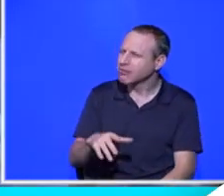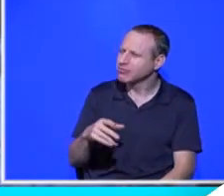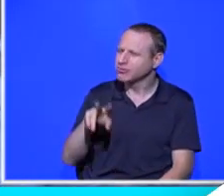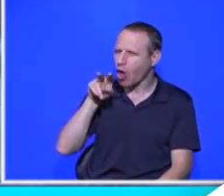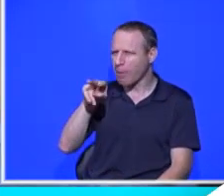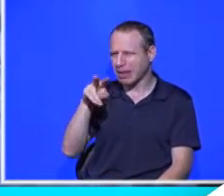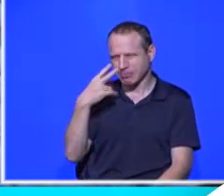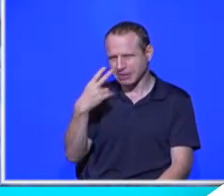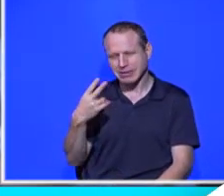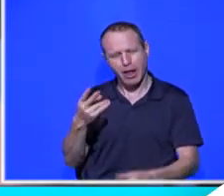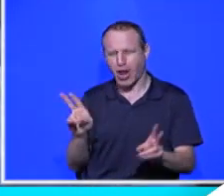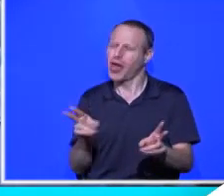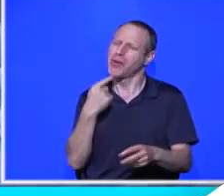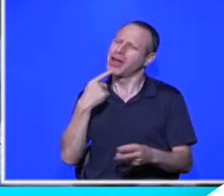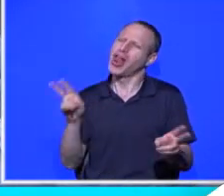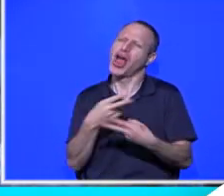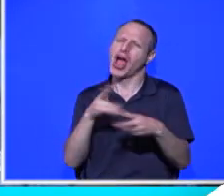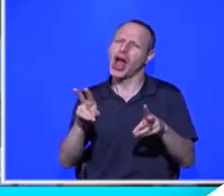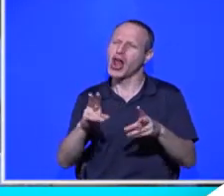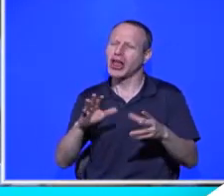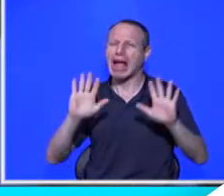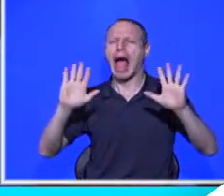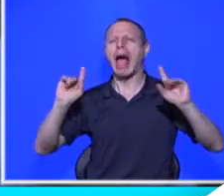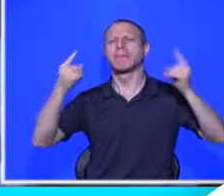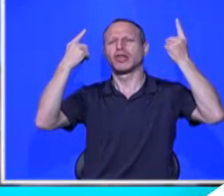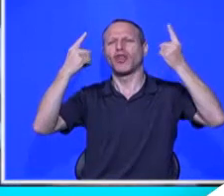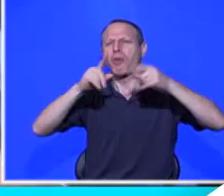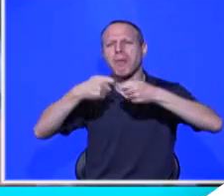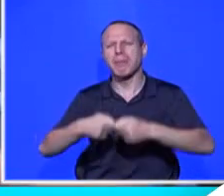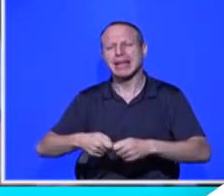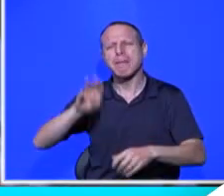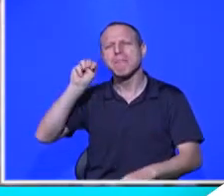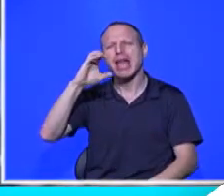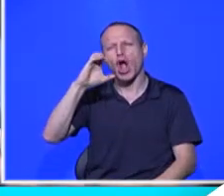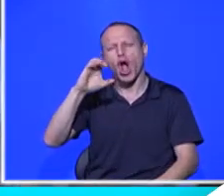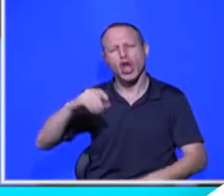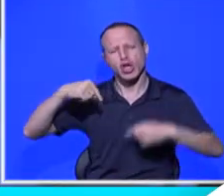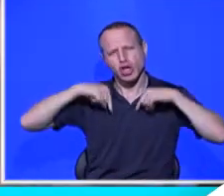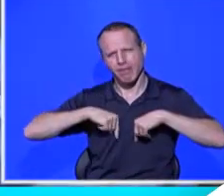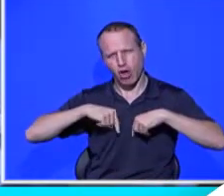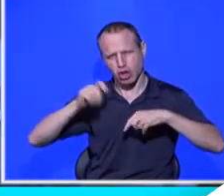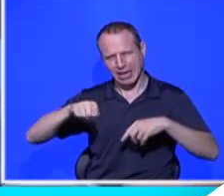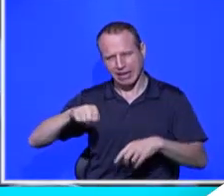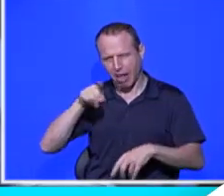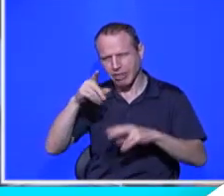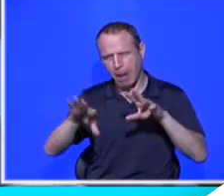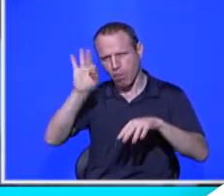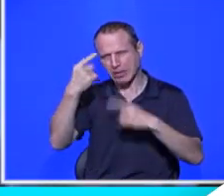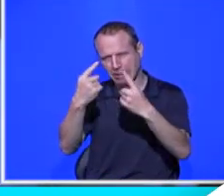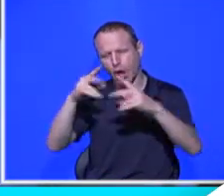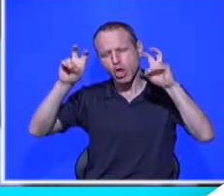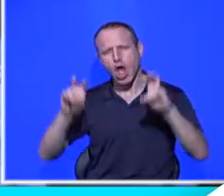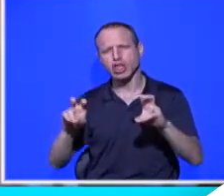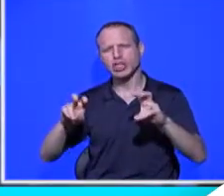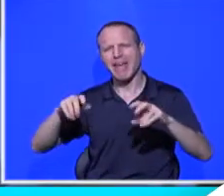מה, ככה פתאום לא ממנים את מאיר כהן ליושב ראש הכנסת? אתה מוצא את עצמך יושב על הכיסא הזה של יושב ראש